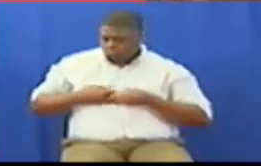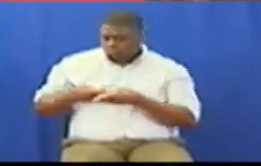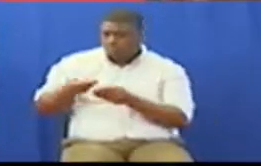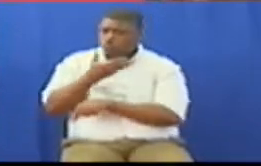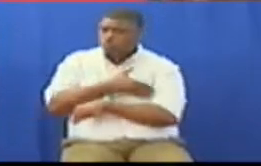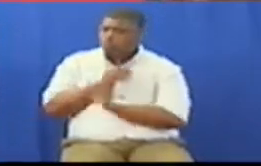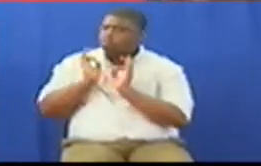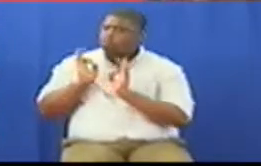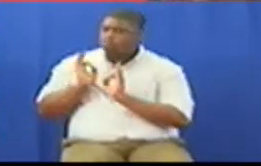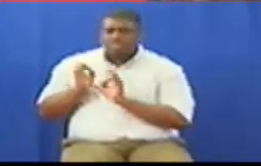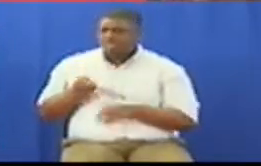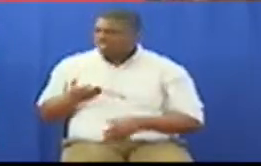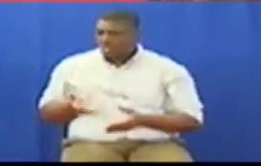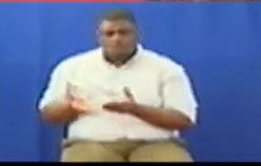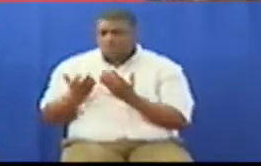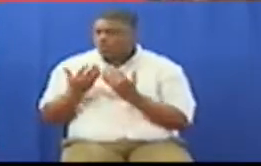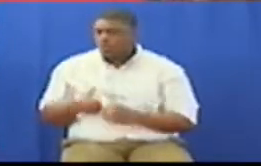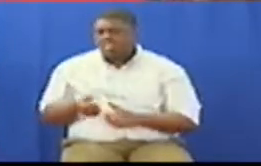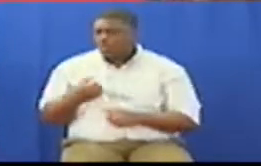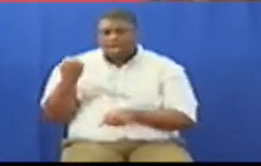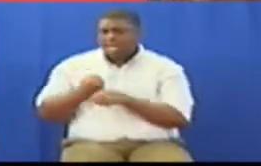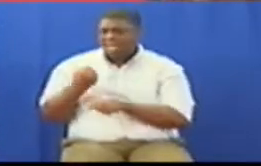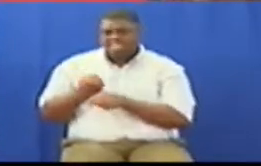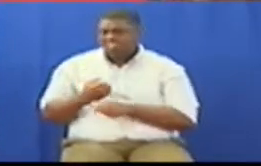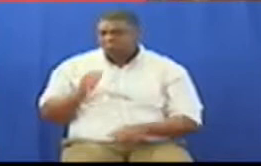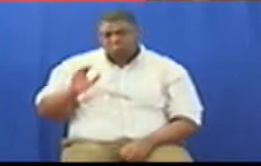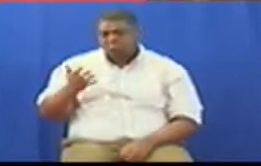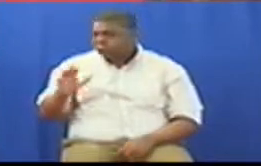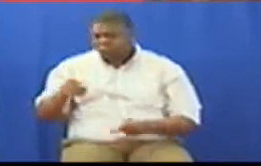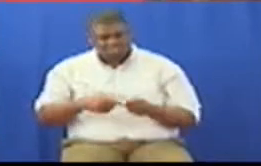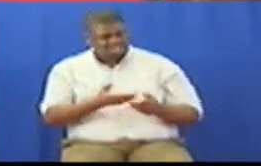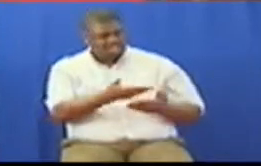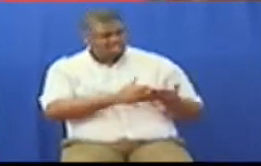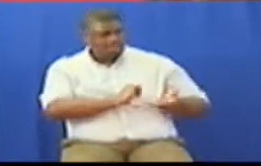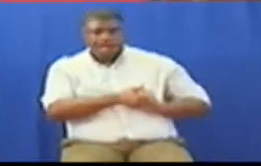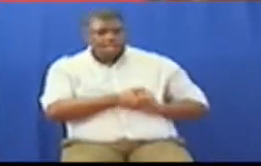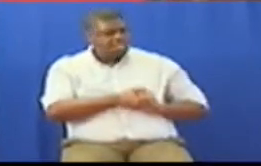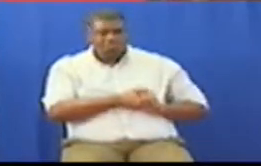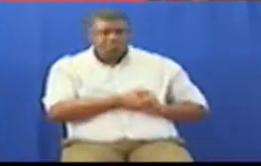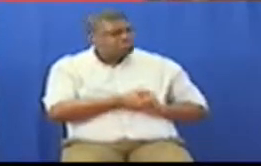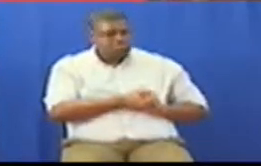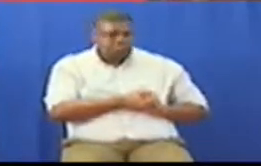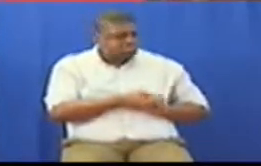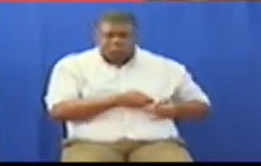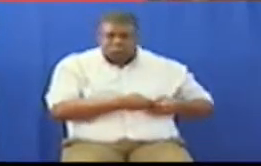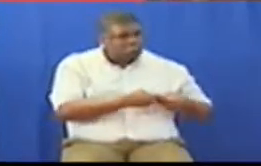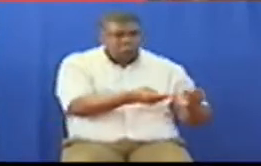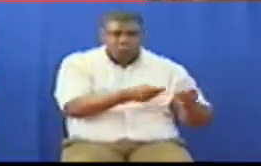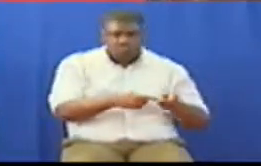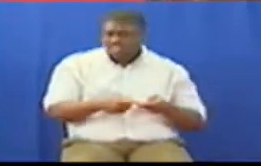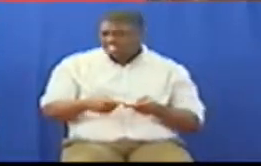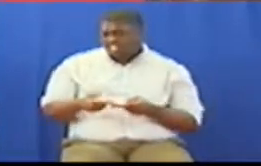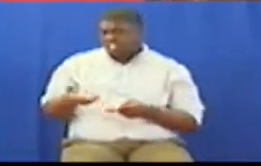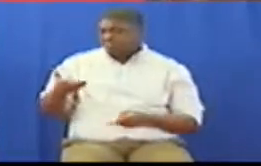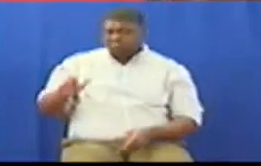uwezo, hawana uwezo wa kutoa vibali, hawana uwezo wa kutoa maleseni, hawana uwezo wa kuangalia ni